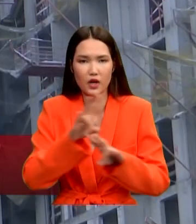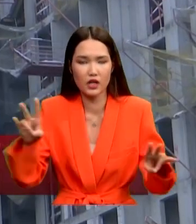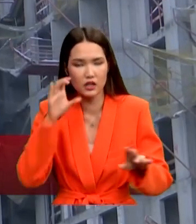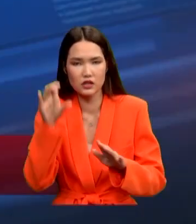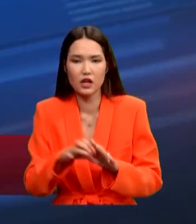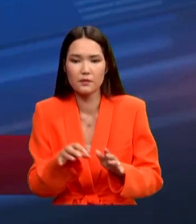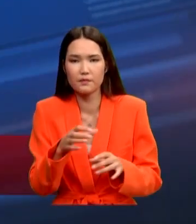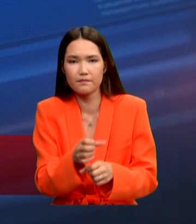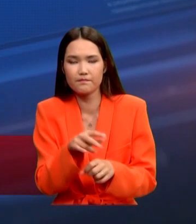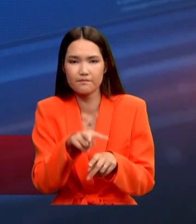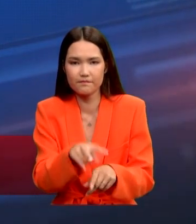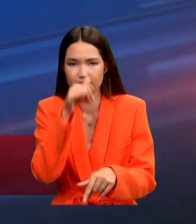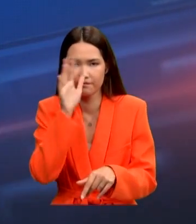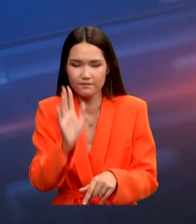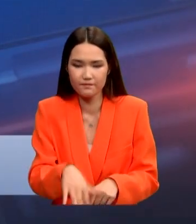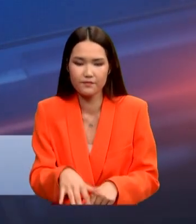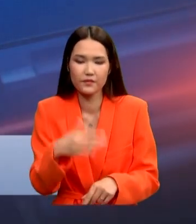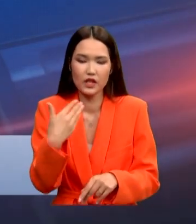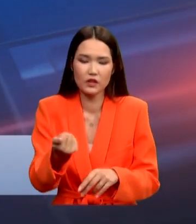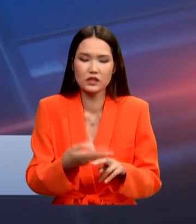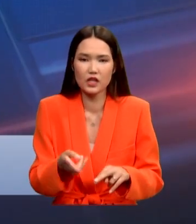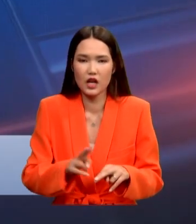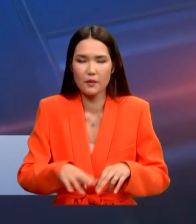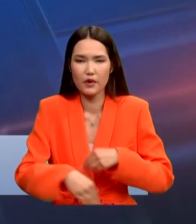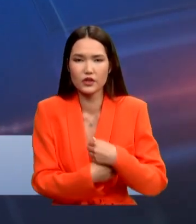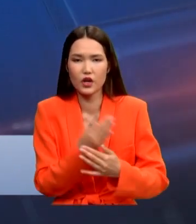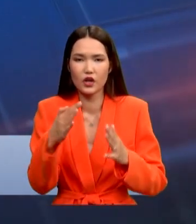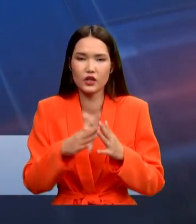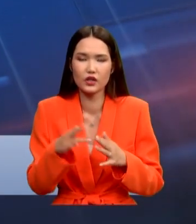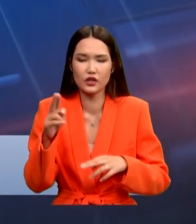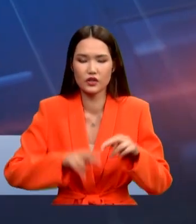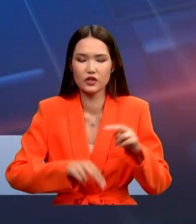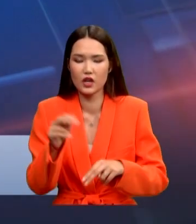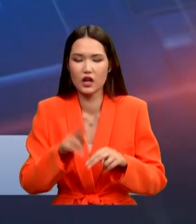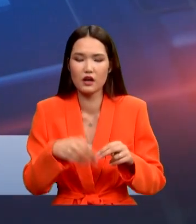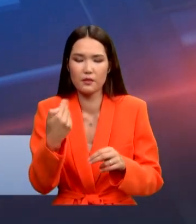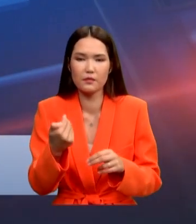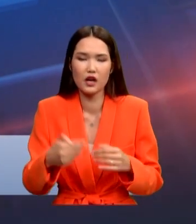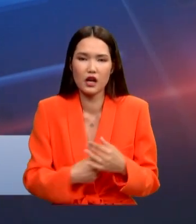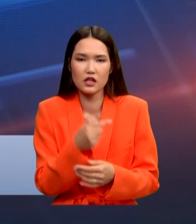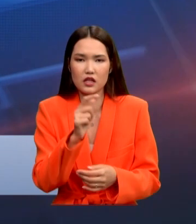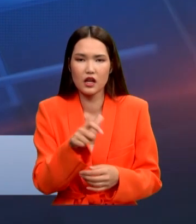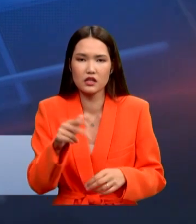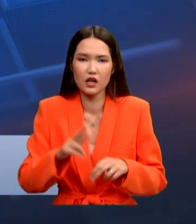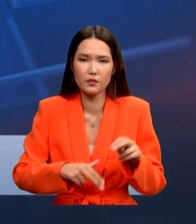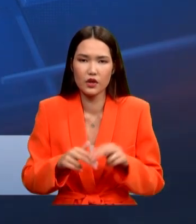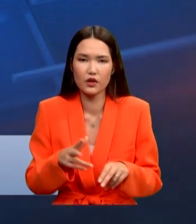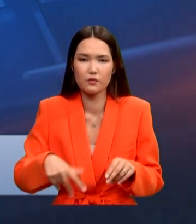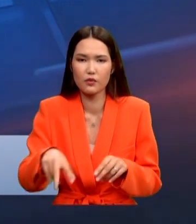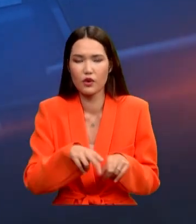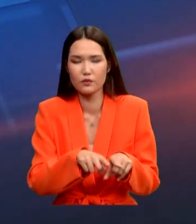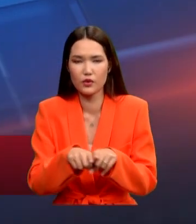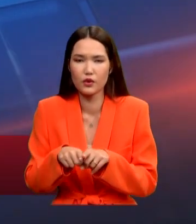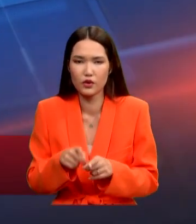міндеттей алмайды. Новых домах или для тех, кто, ну, новых домах сейчас возьмем, то есть они заранее могут с